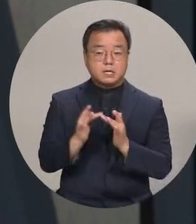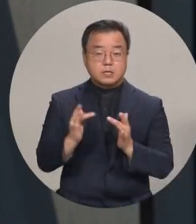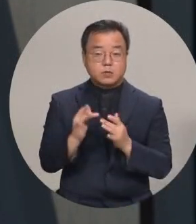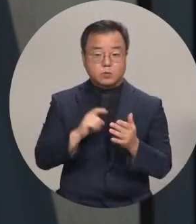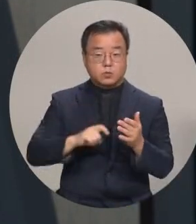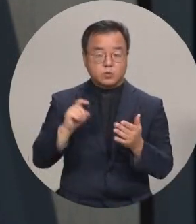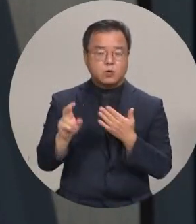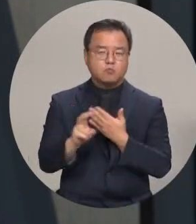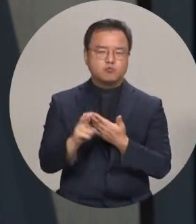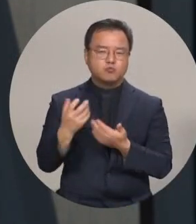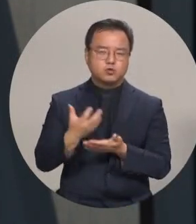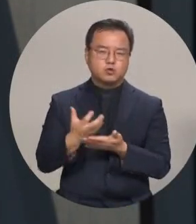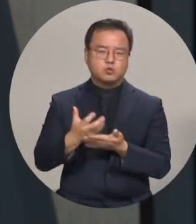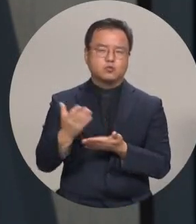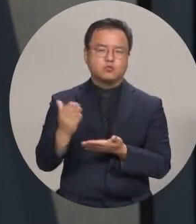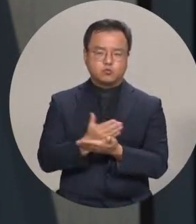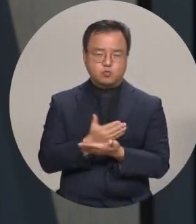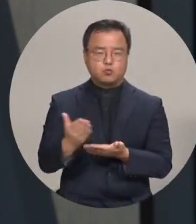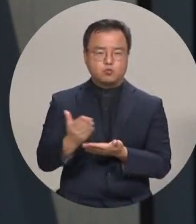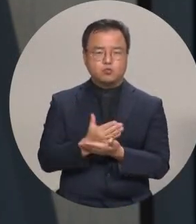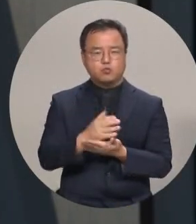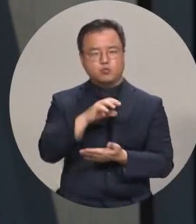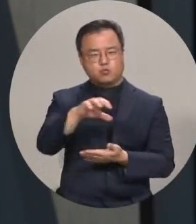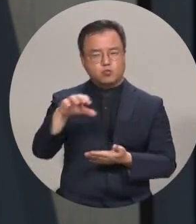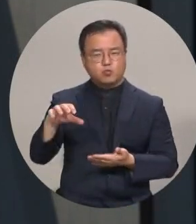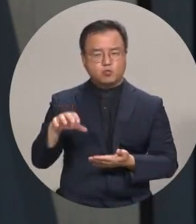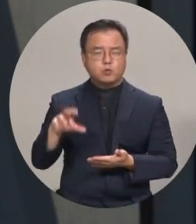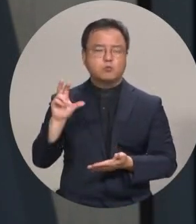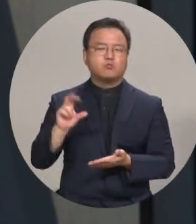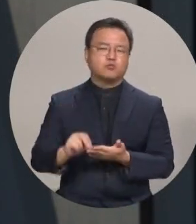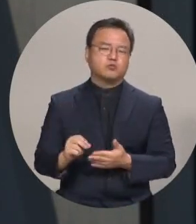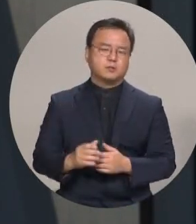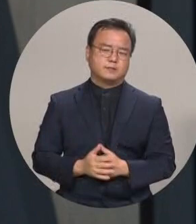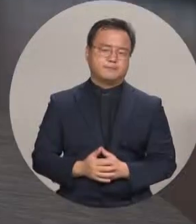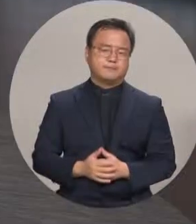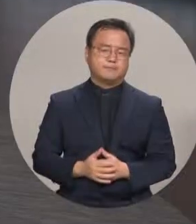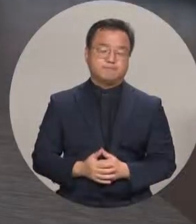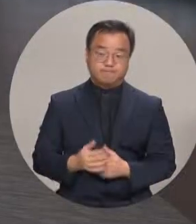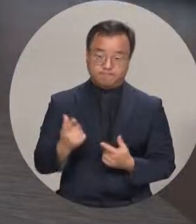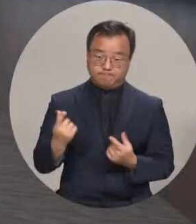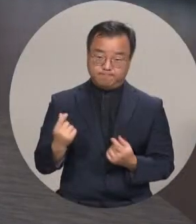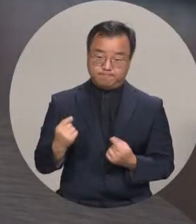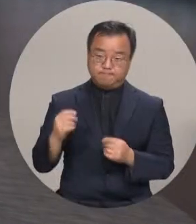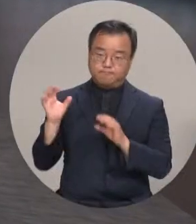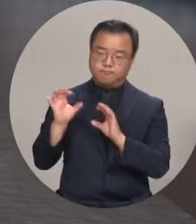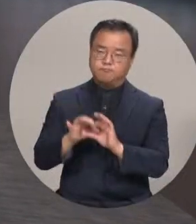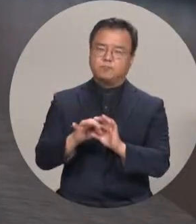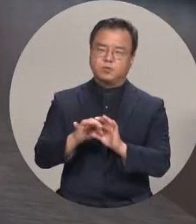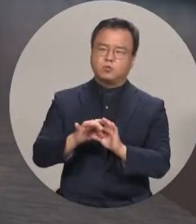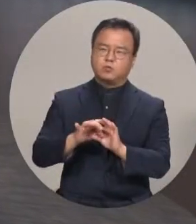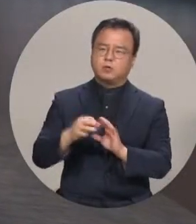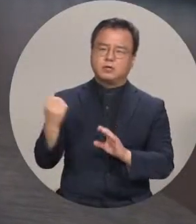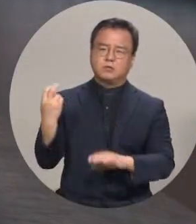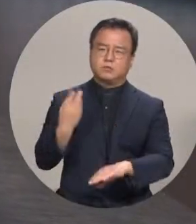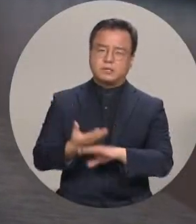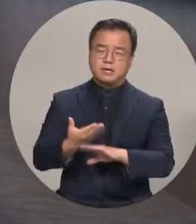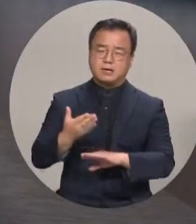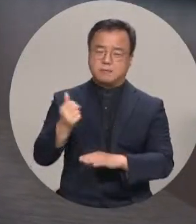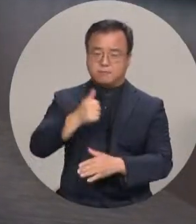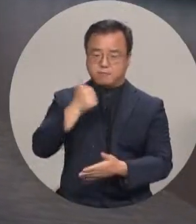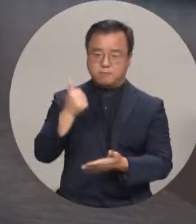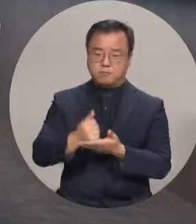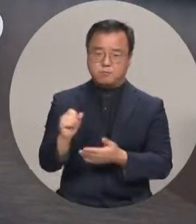불법 자료 공유 공간은 상당한 문제가 있는 것 같습니다네 이렇게 꼬리를 물고 또 다른 범죄의 온상이 되고 있습니다이